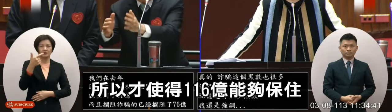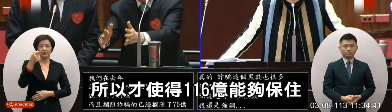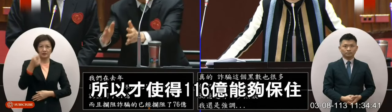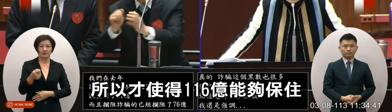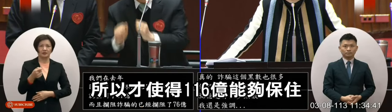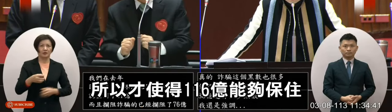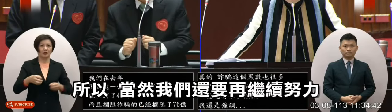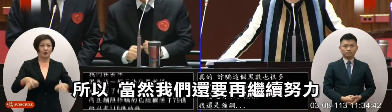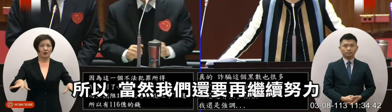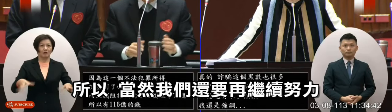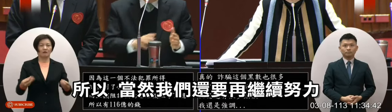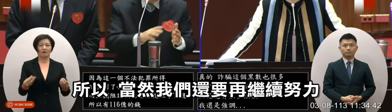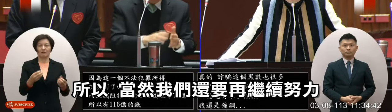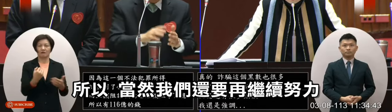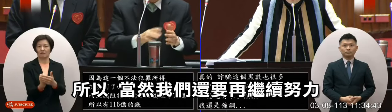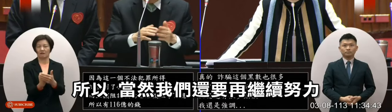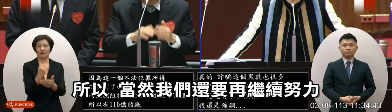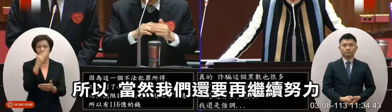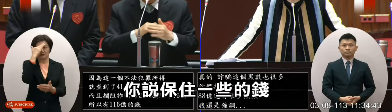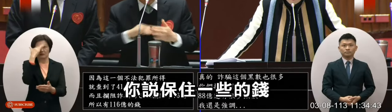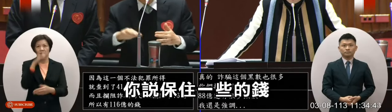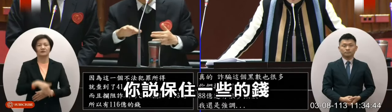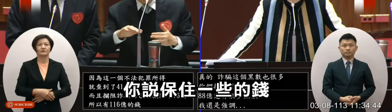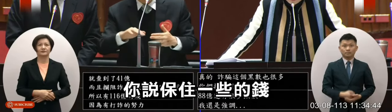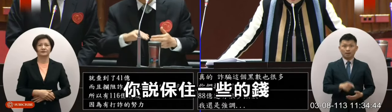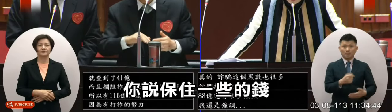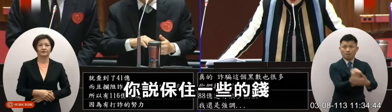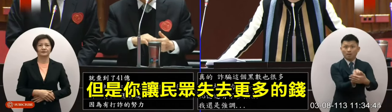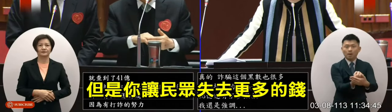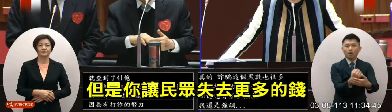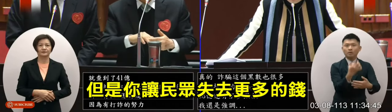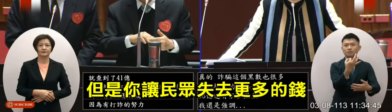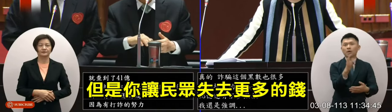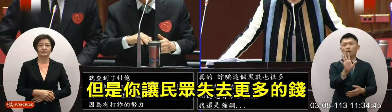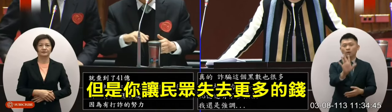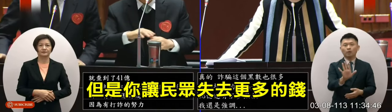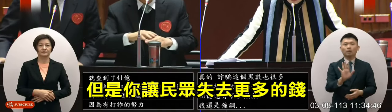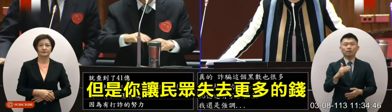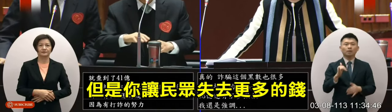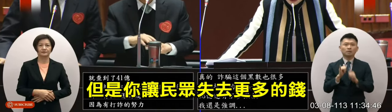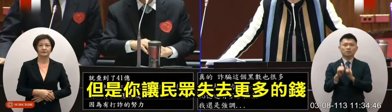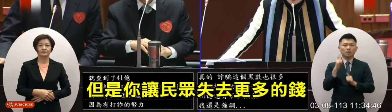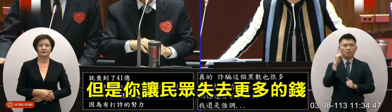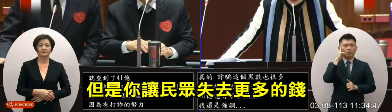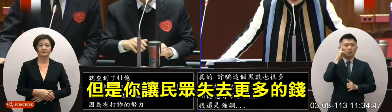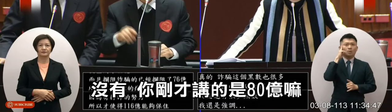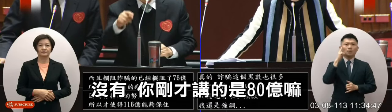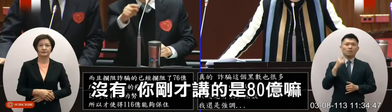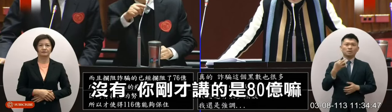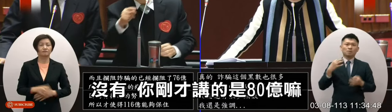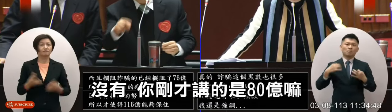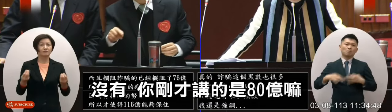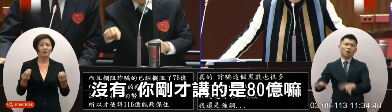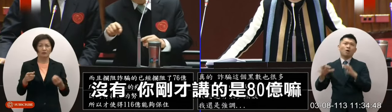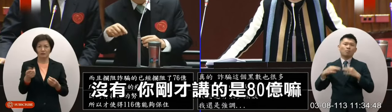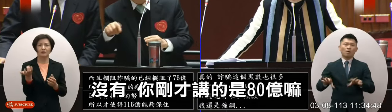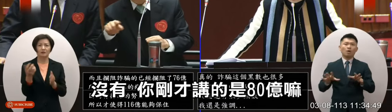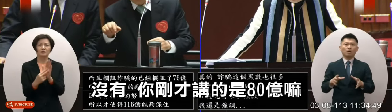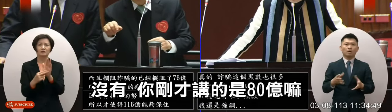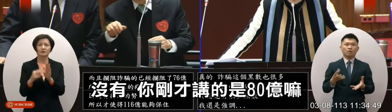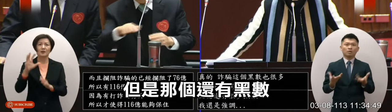啊保住。所以当然我们还要再继续努力。 你有保住一些的钱，但是你让民众失去更多的钱。 没有啊，你刚才讲的